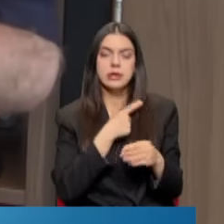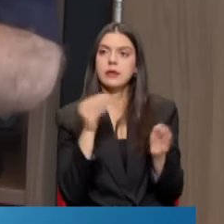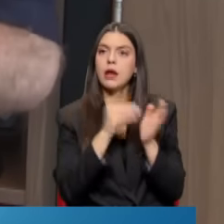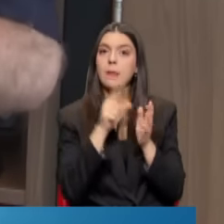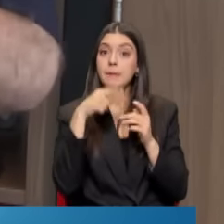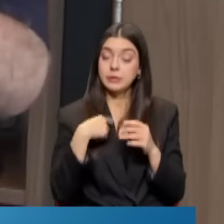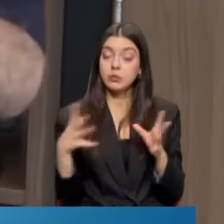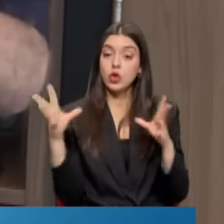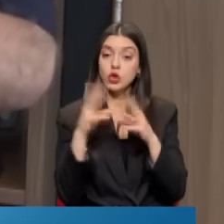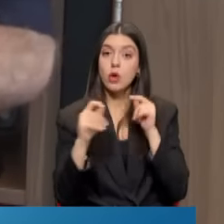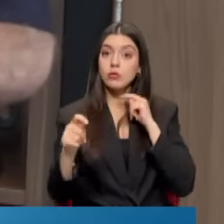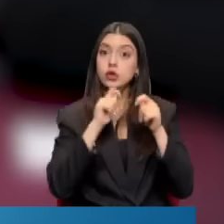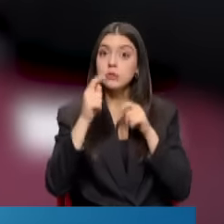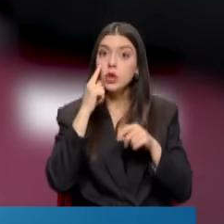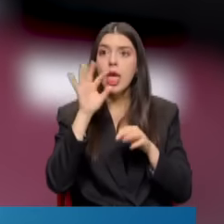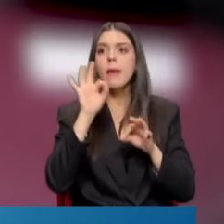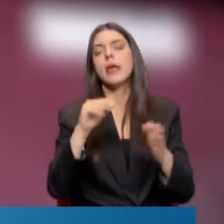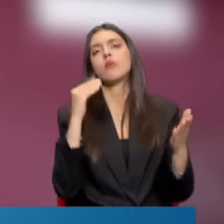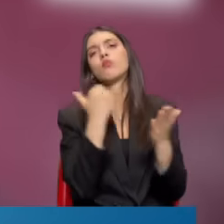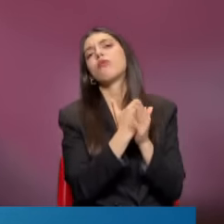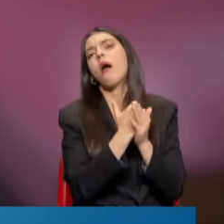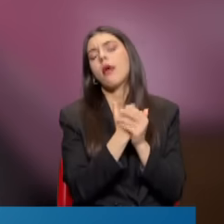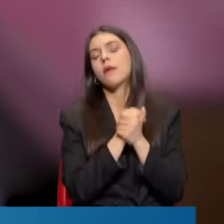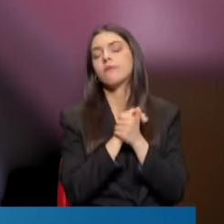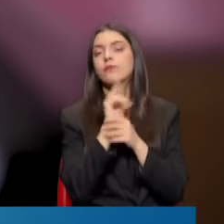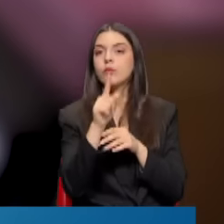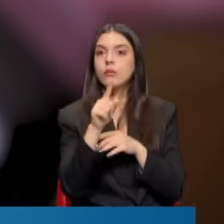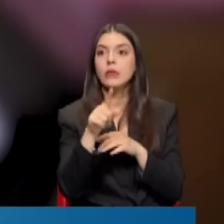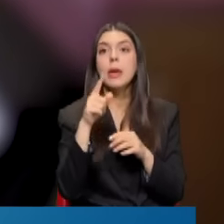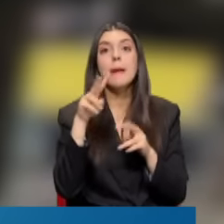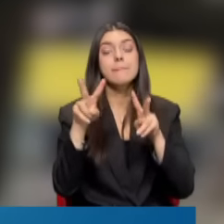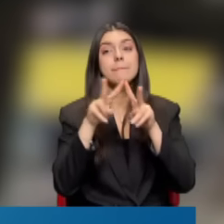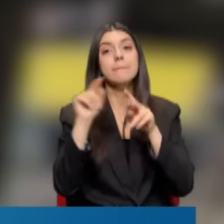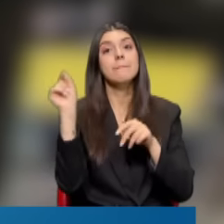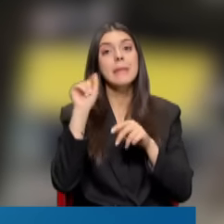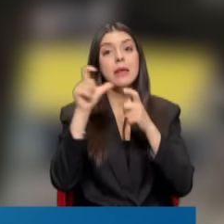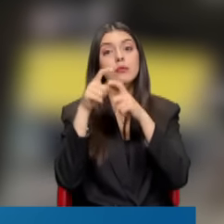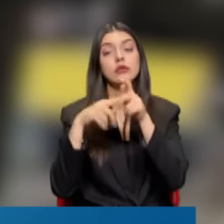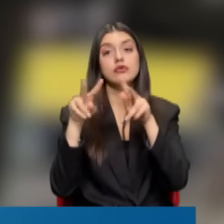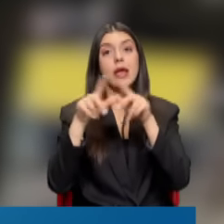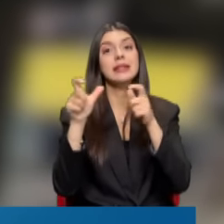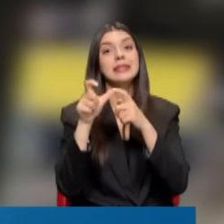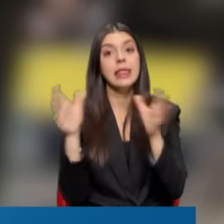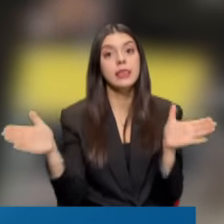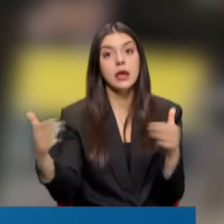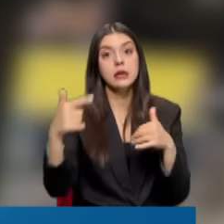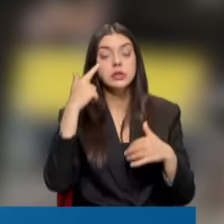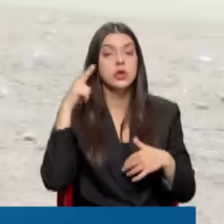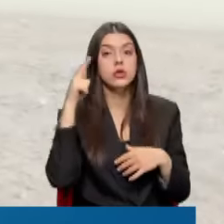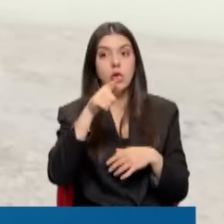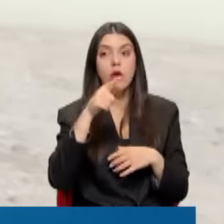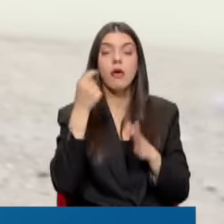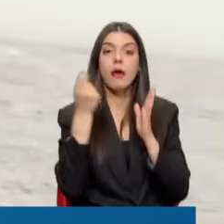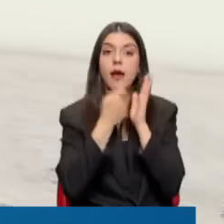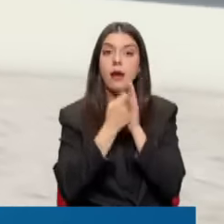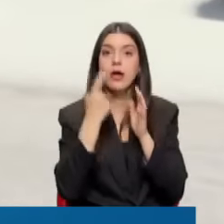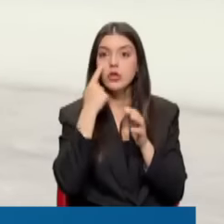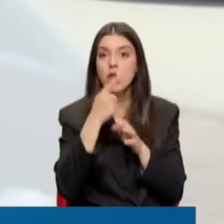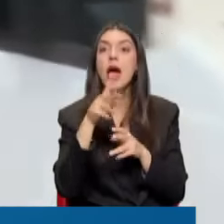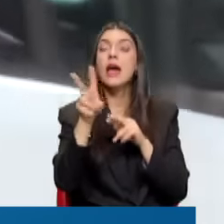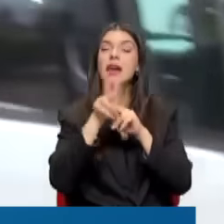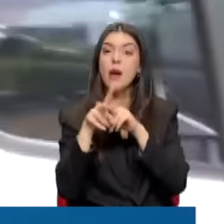toplu sözleşme direkt müdahale hükümete yakınlığıyla bilinen Memur Sen kamuda tasarruf tedbirleri genelgesinde yer alan kamuda servis